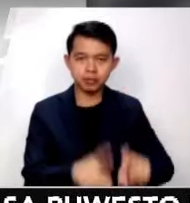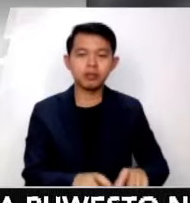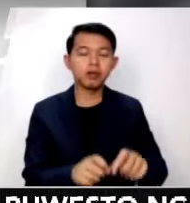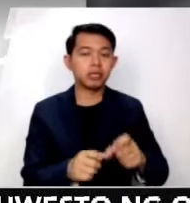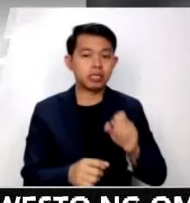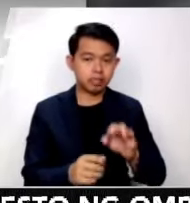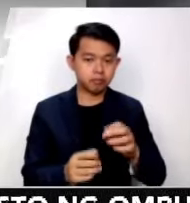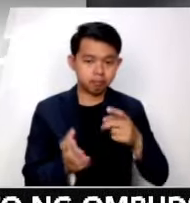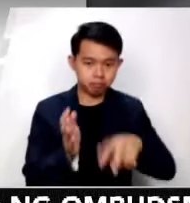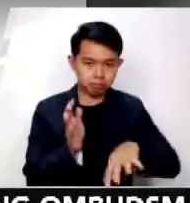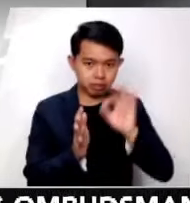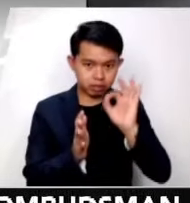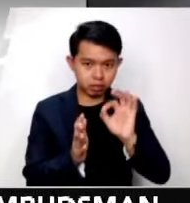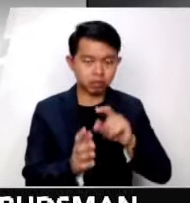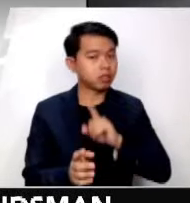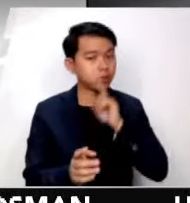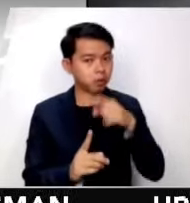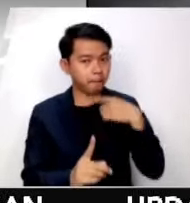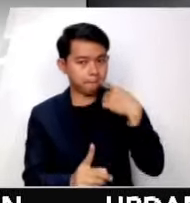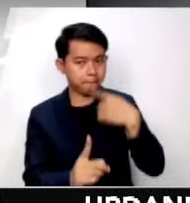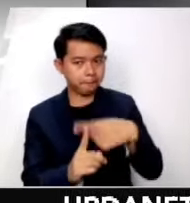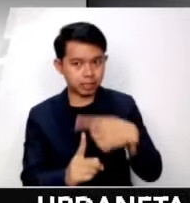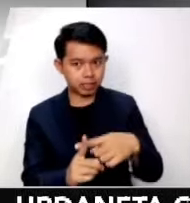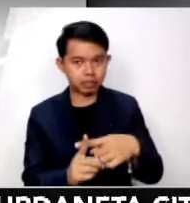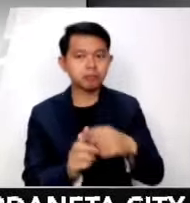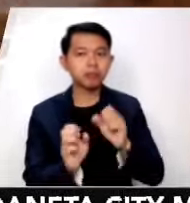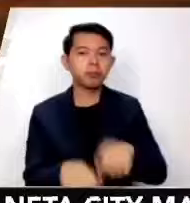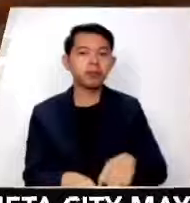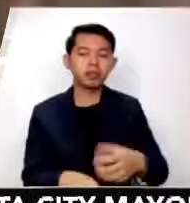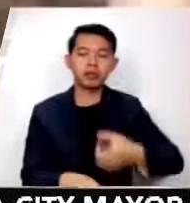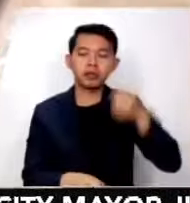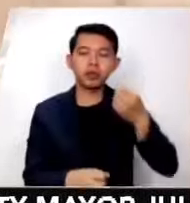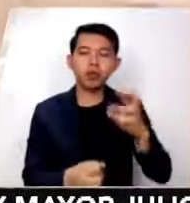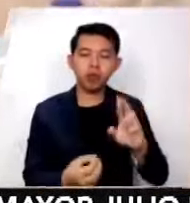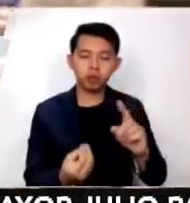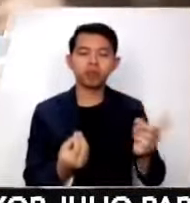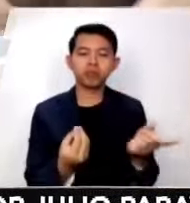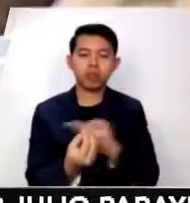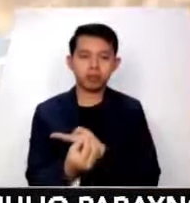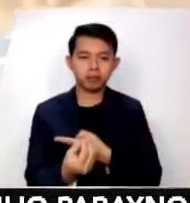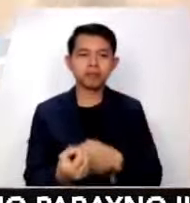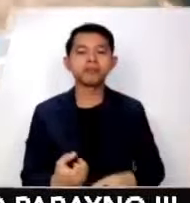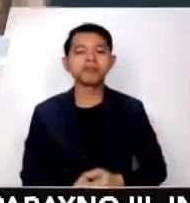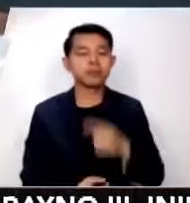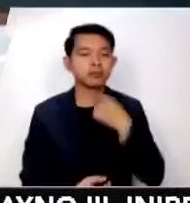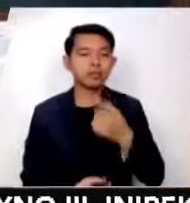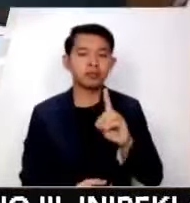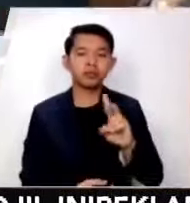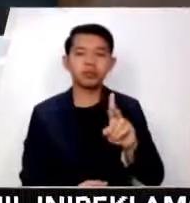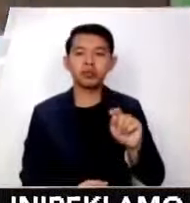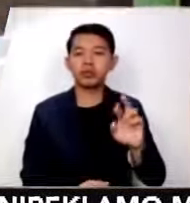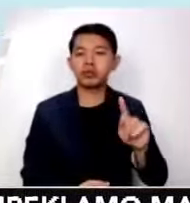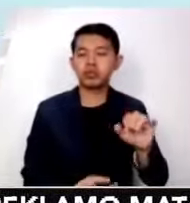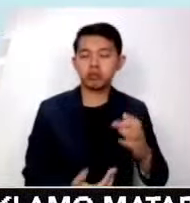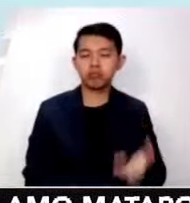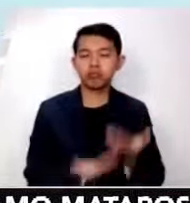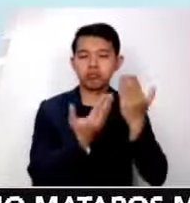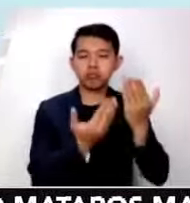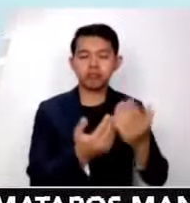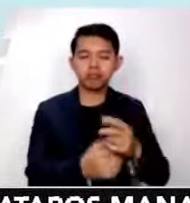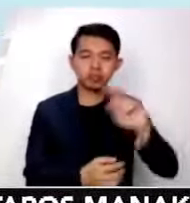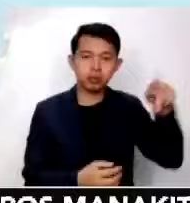pwesto ang sinumang magpopositibo. Sabi ni Duterte sa panukala, nakasaad sa konstitusyon na ang public office ay public